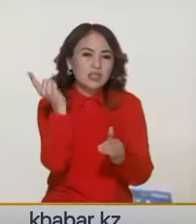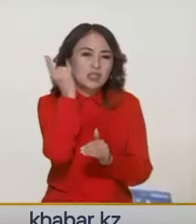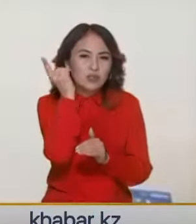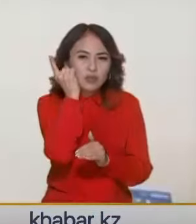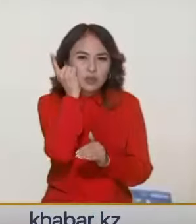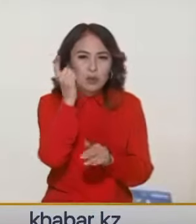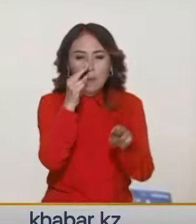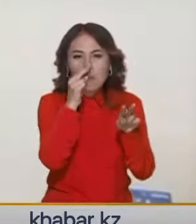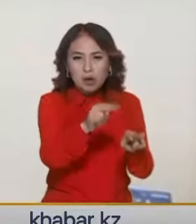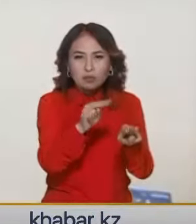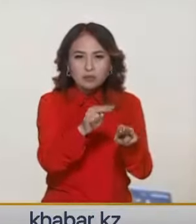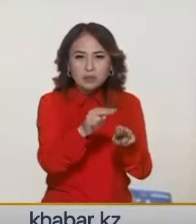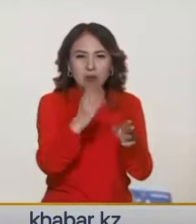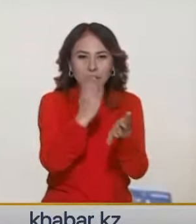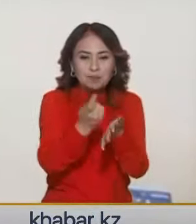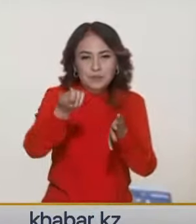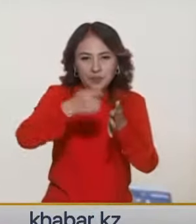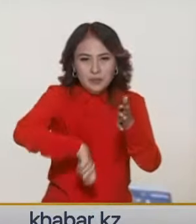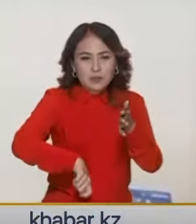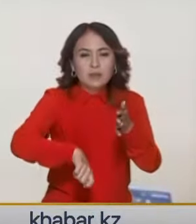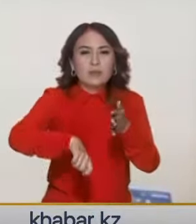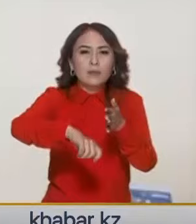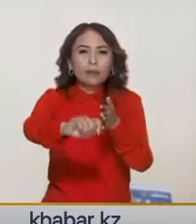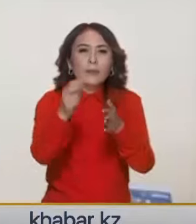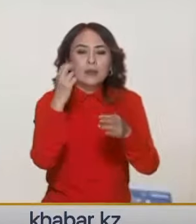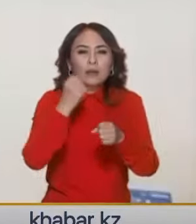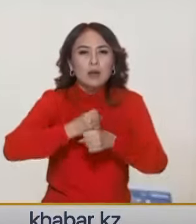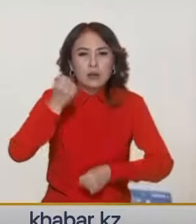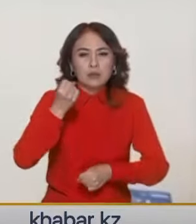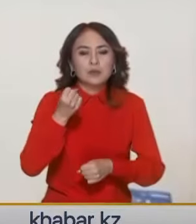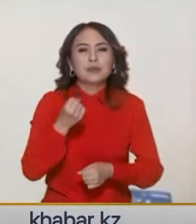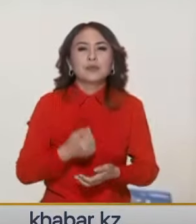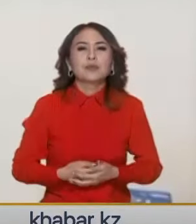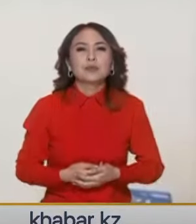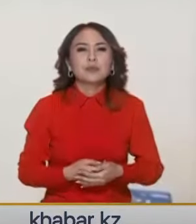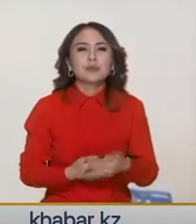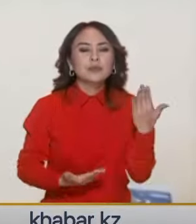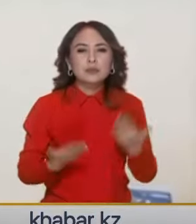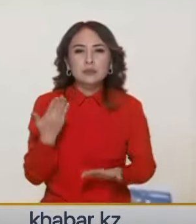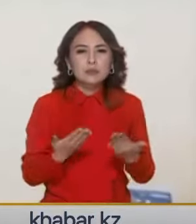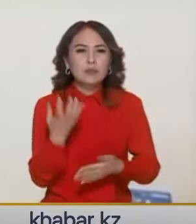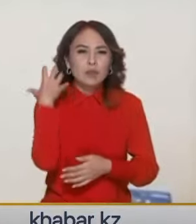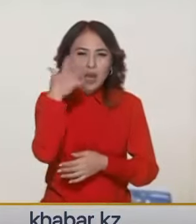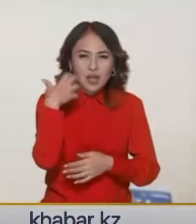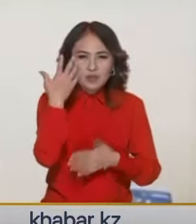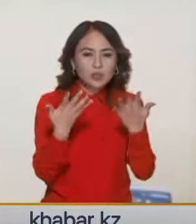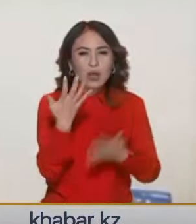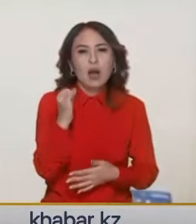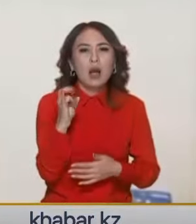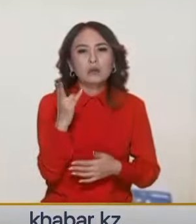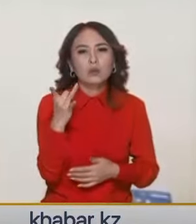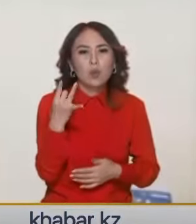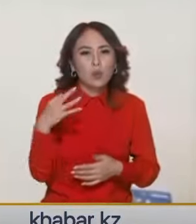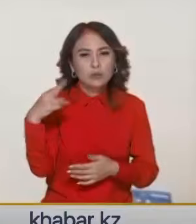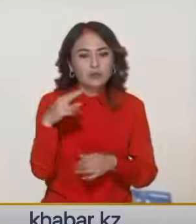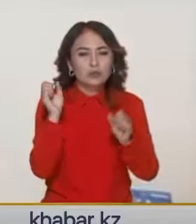телефондарына бақылау функциясын қоса алады. Егер де мысалы ол айфонда немесе андроидта да